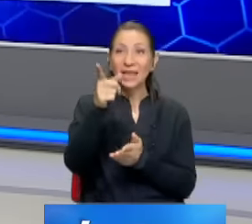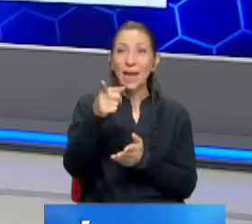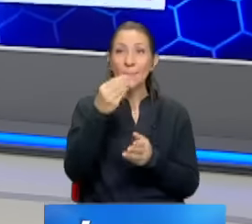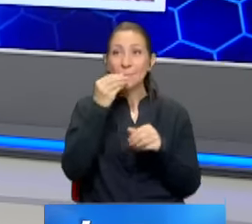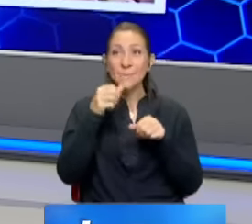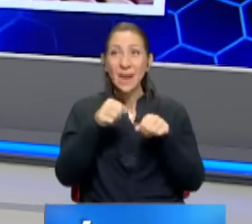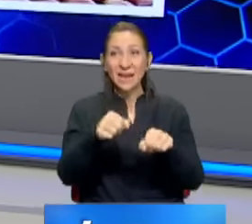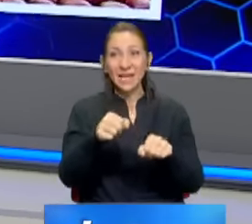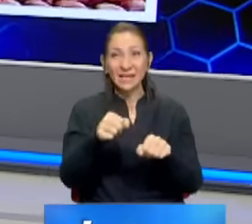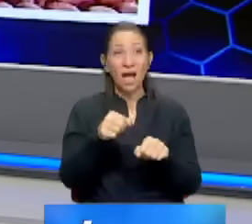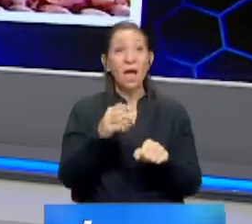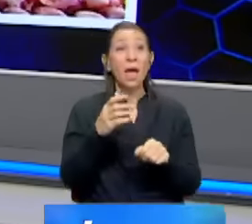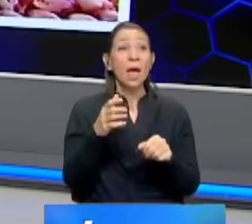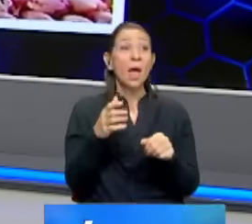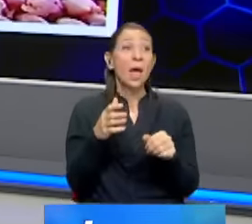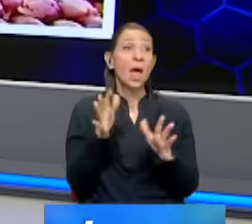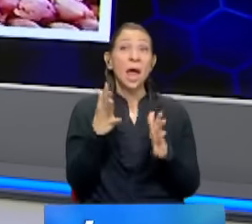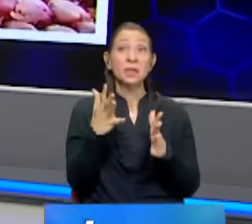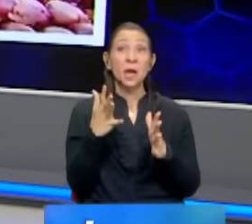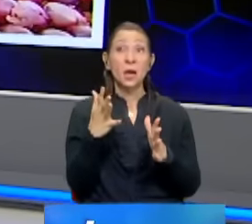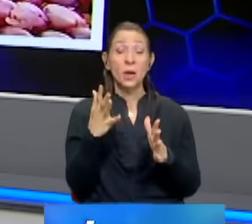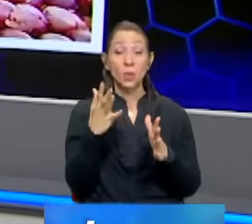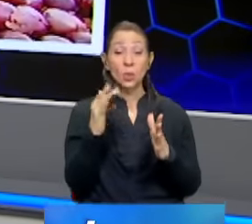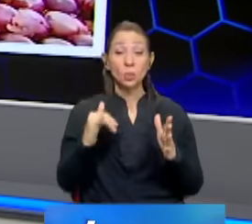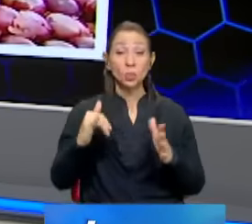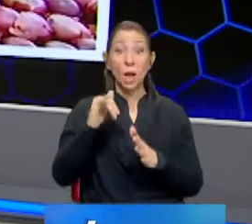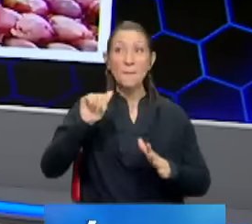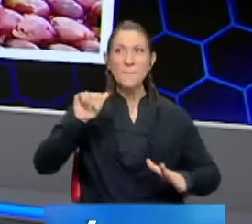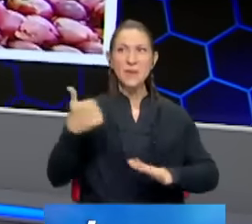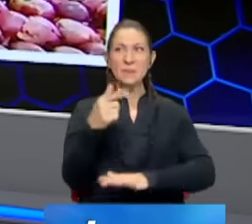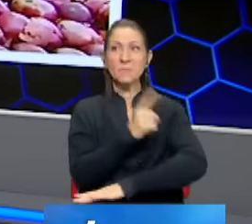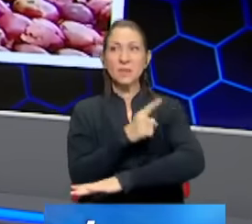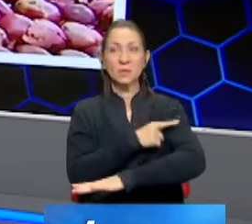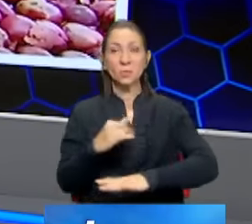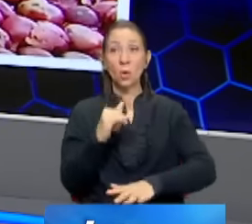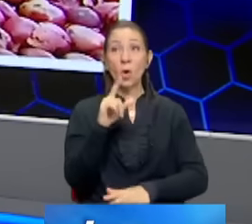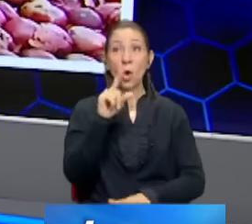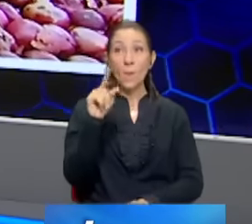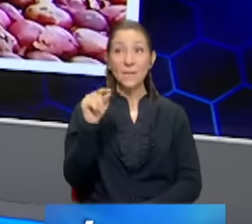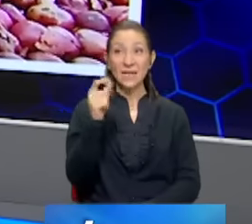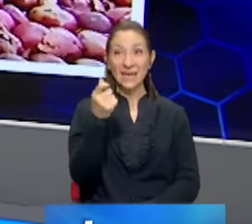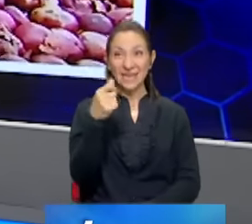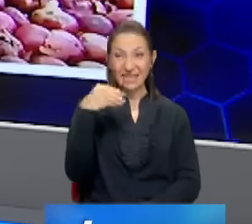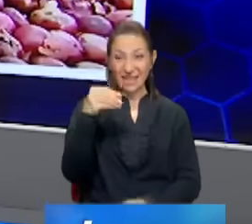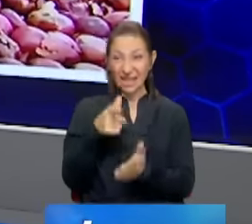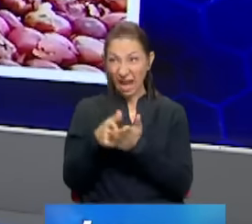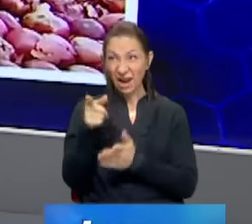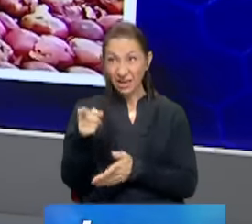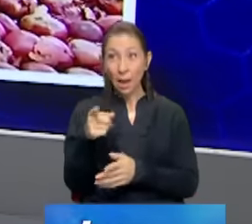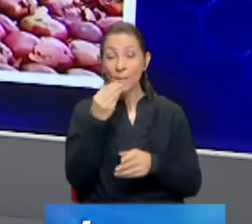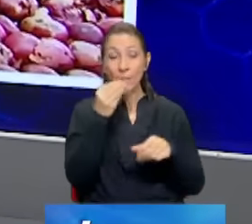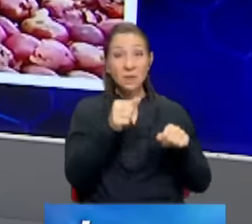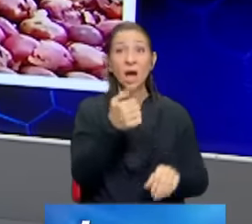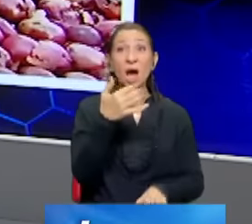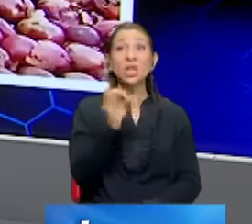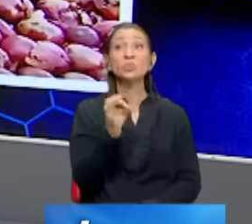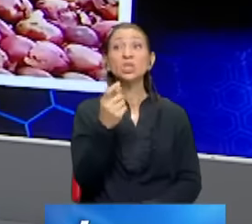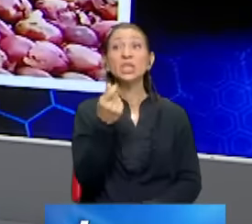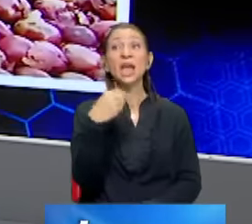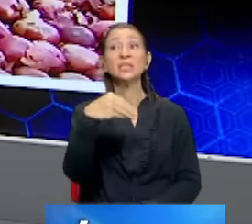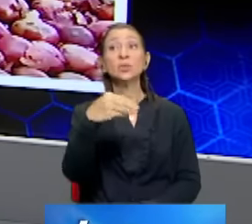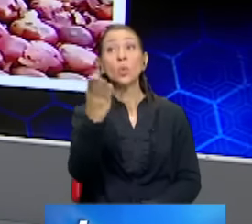markete, herhalde business class yolculuk ediyor ki 11 liraya satılan mor soğan tarlada, markette 60